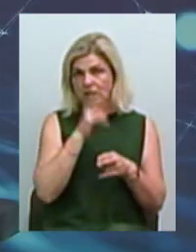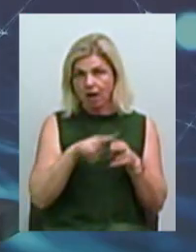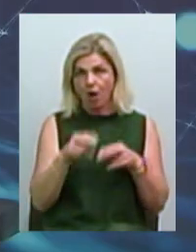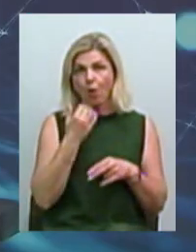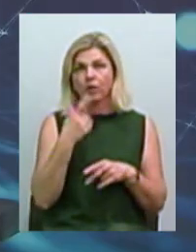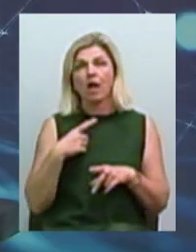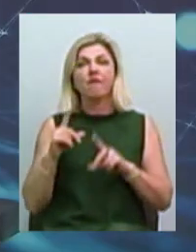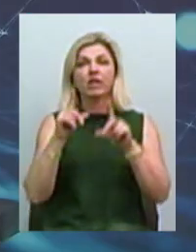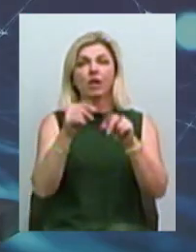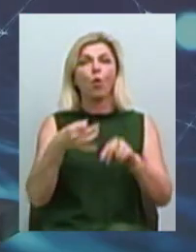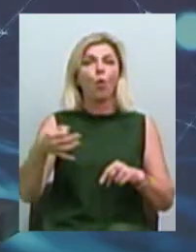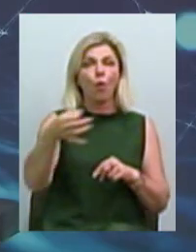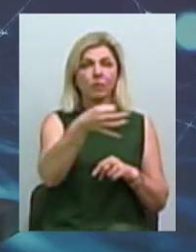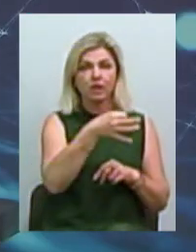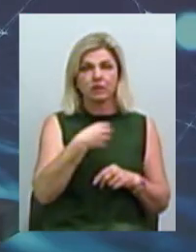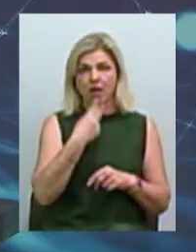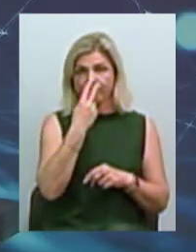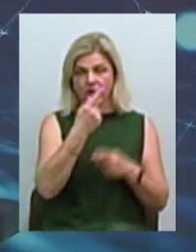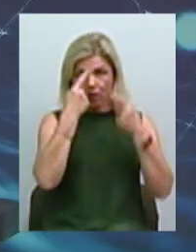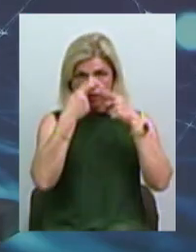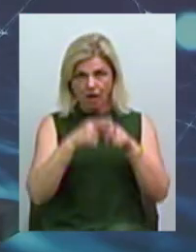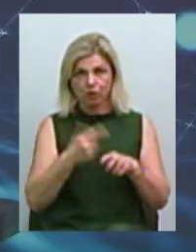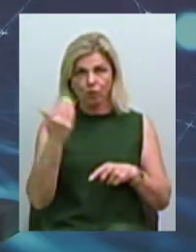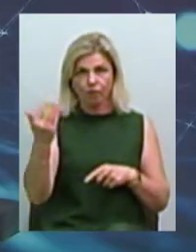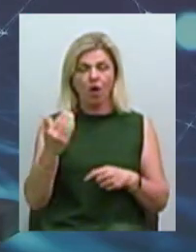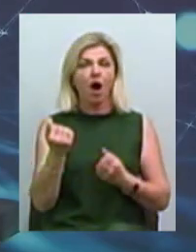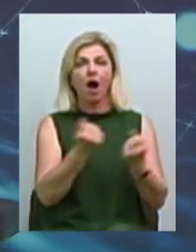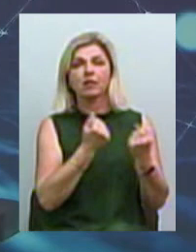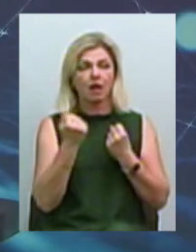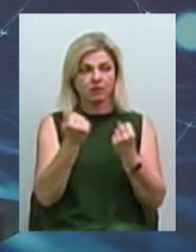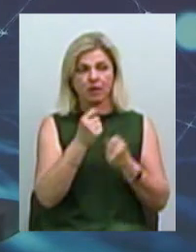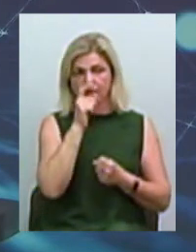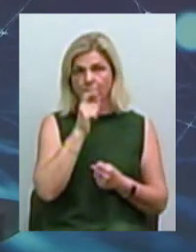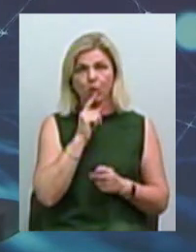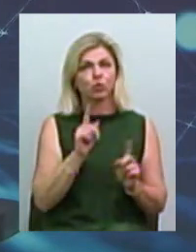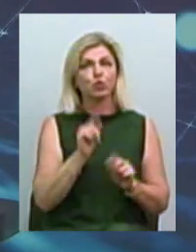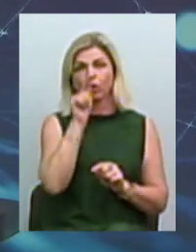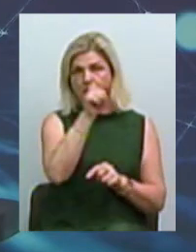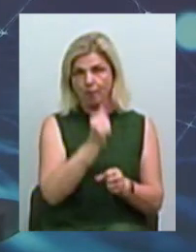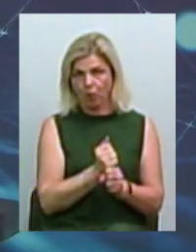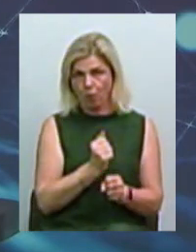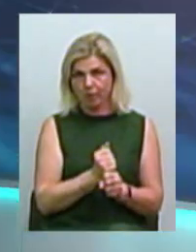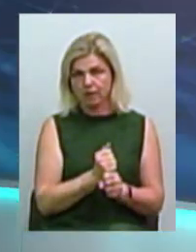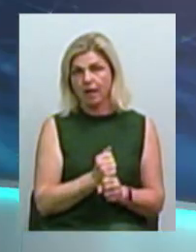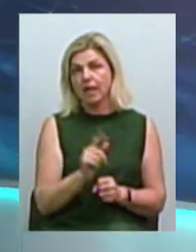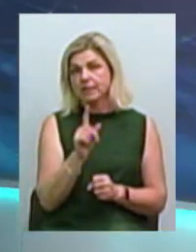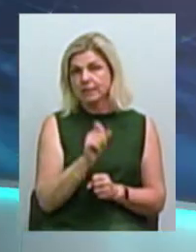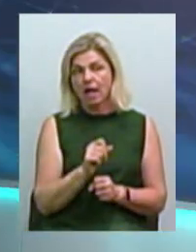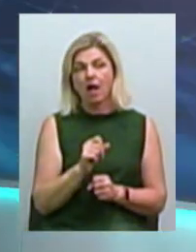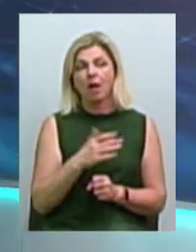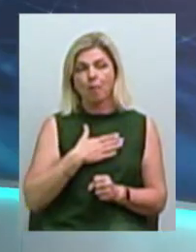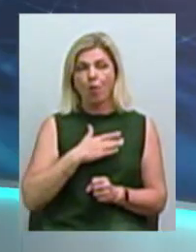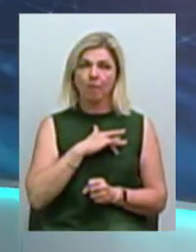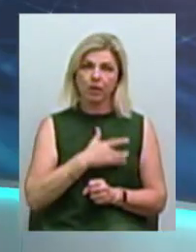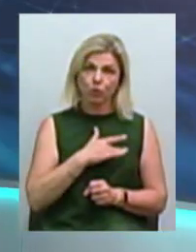об'їжджаю область, я бачу техніку облавтодора, яка катається і не зрозуміло, що вона там робить. Тобто, за мене є підозри, що там